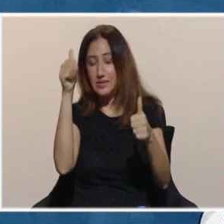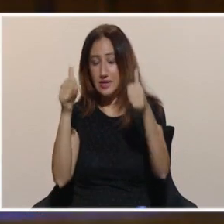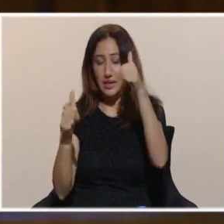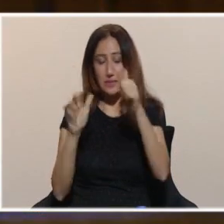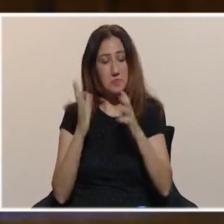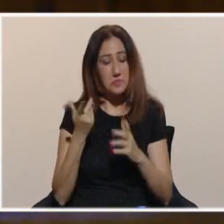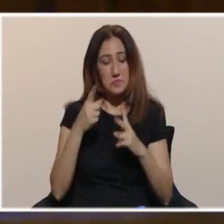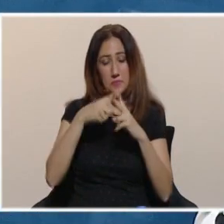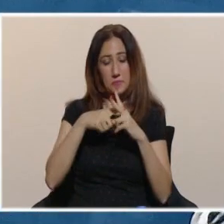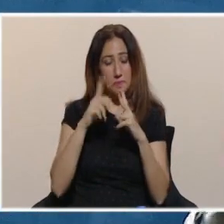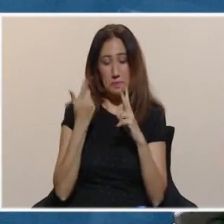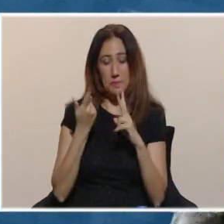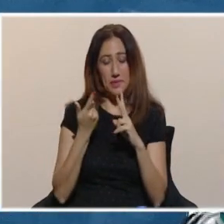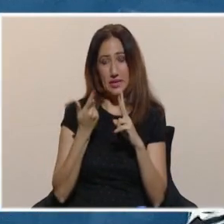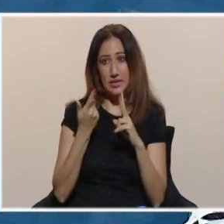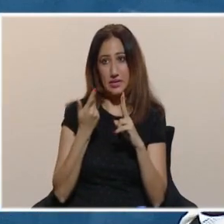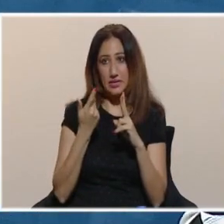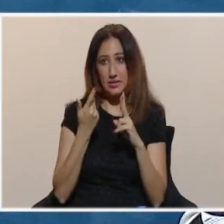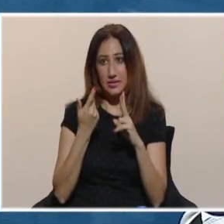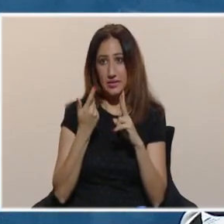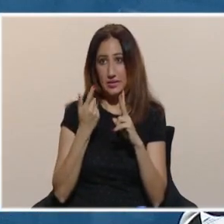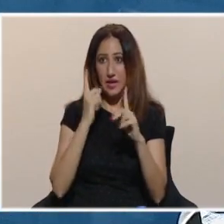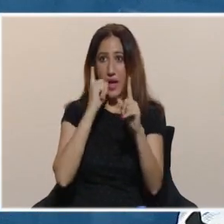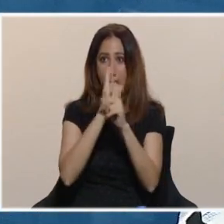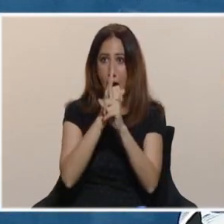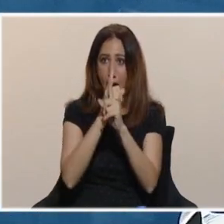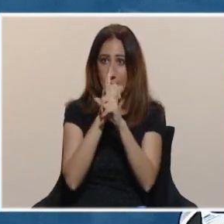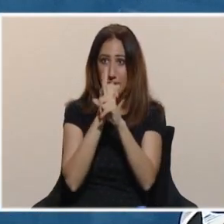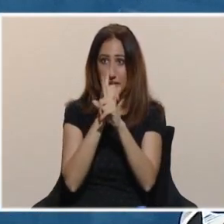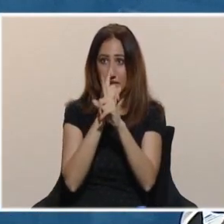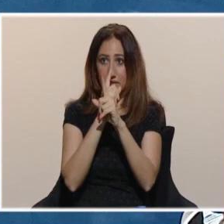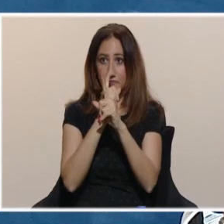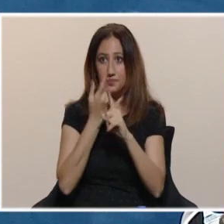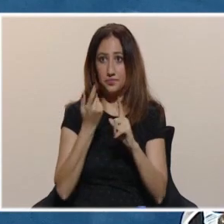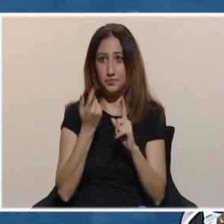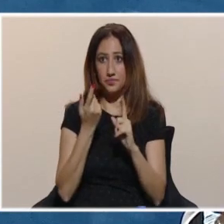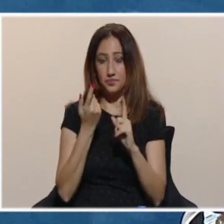بين مين ومين؟ يعني لو قابلت أي حد مثلا،